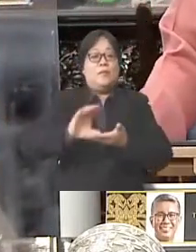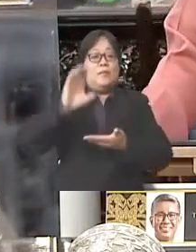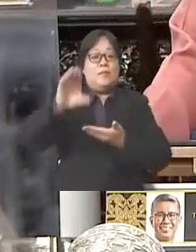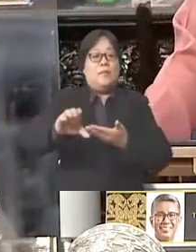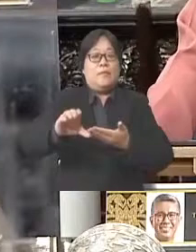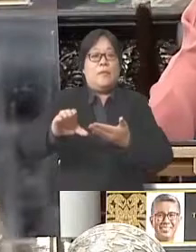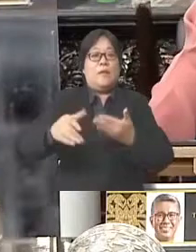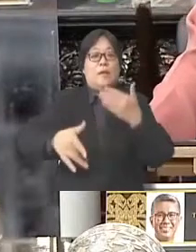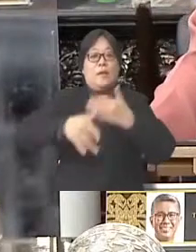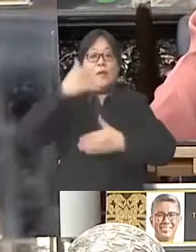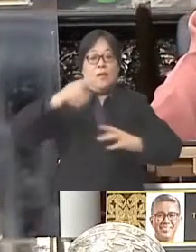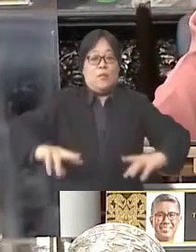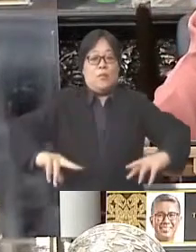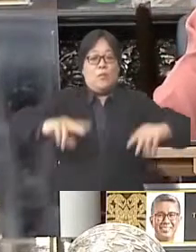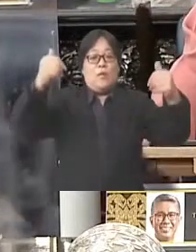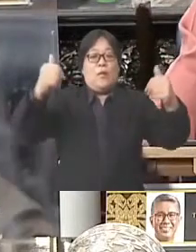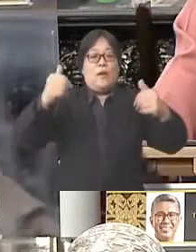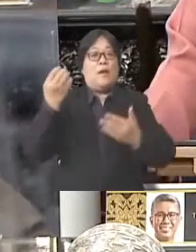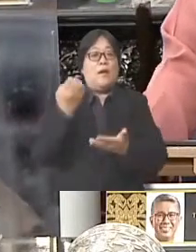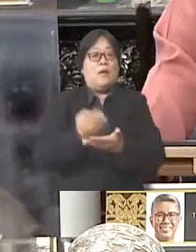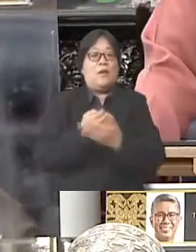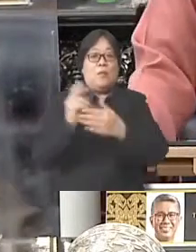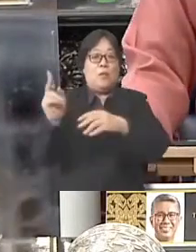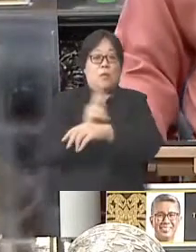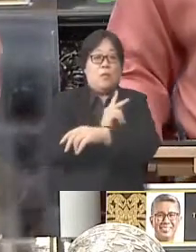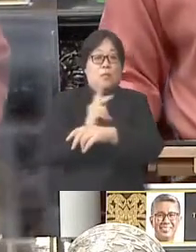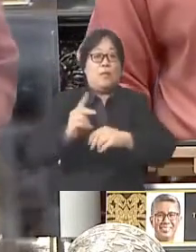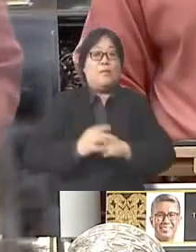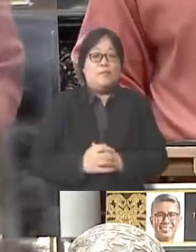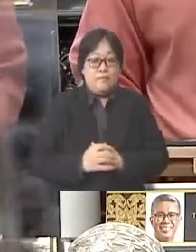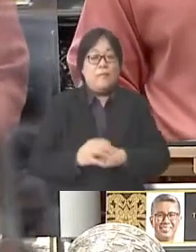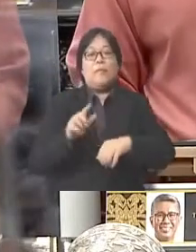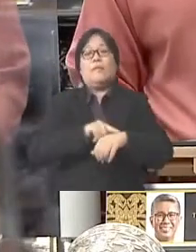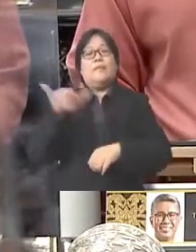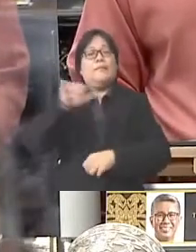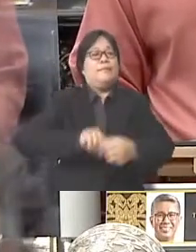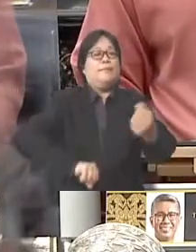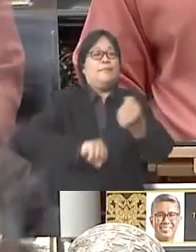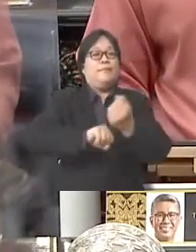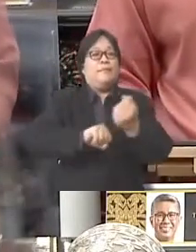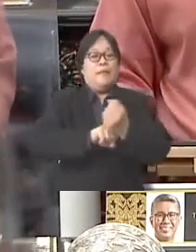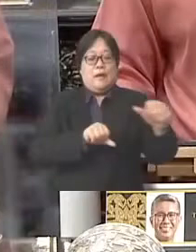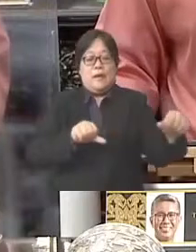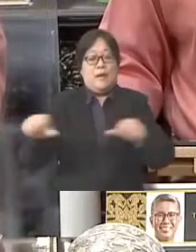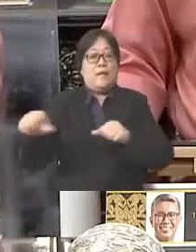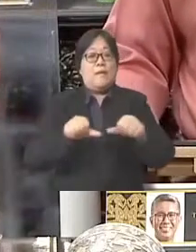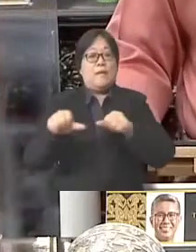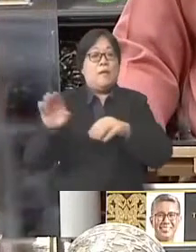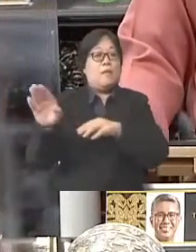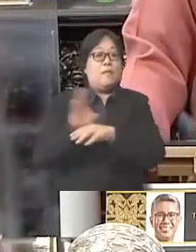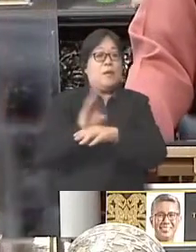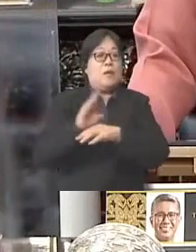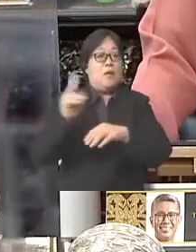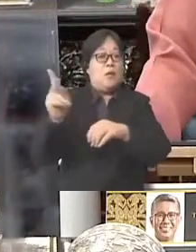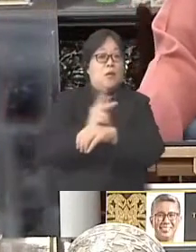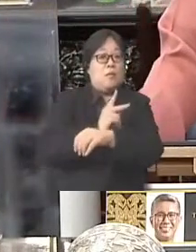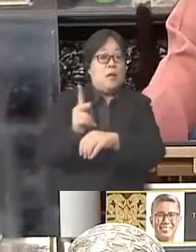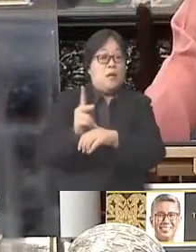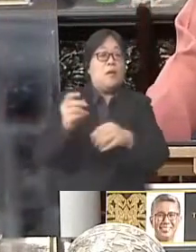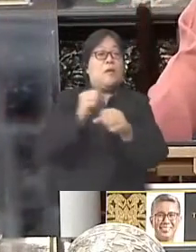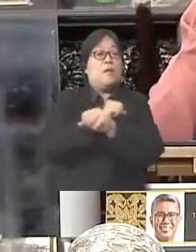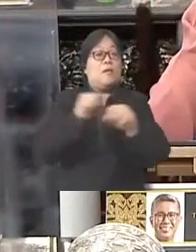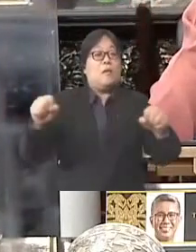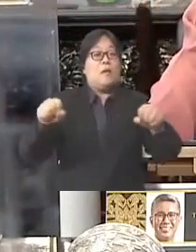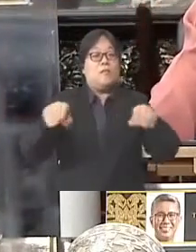pembiayaan intervensi pemulihan ekonomi koperasi pada masa sama bagi menyokong activity pedagang oleh koperasi program seperti